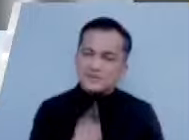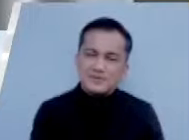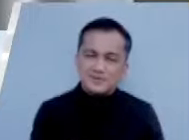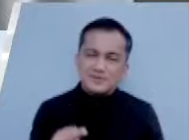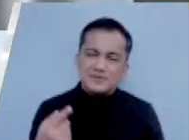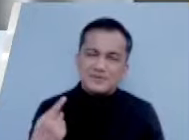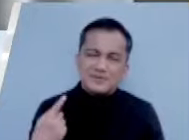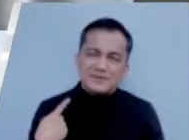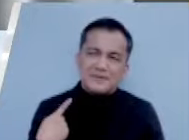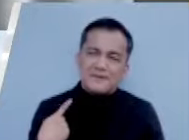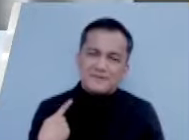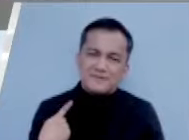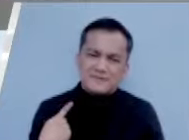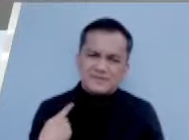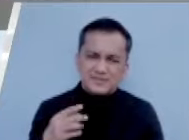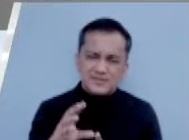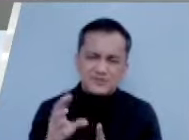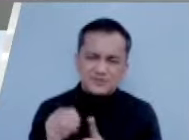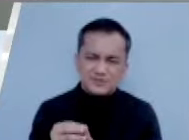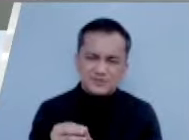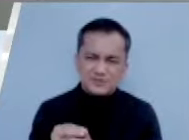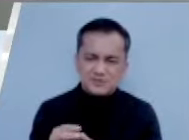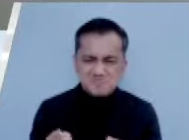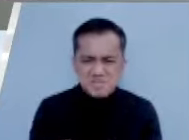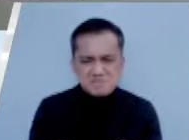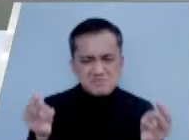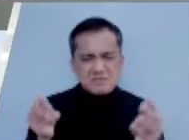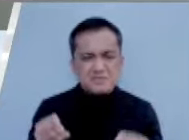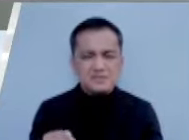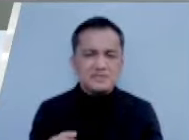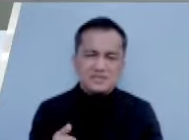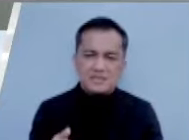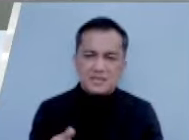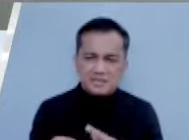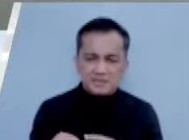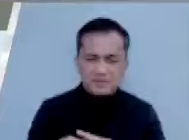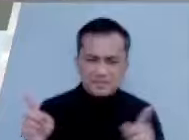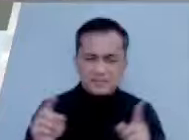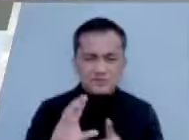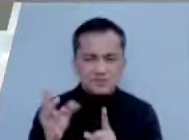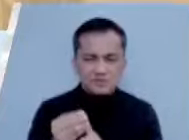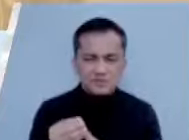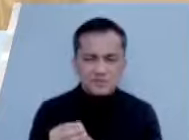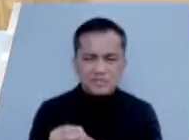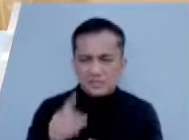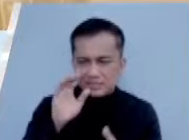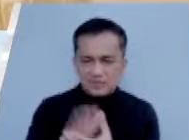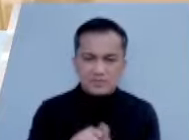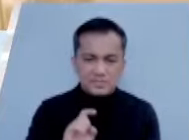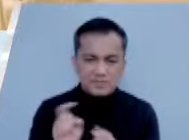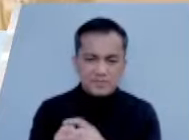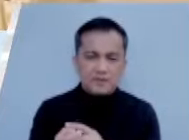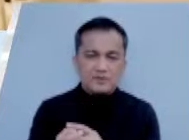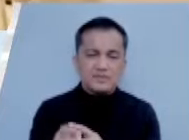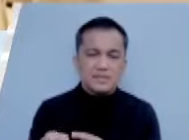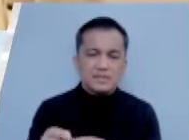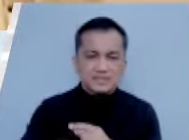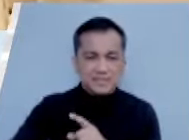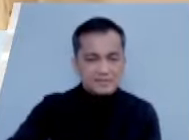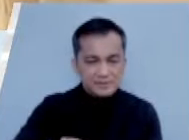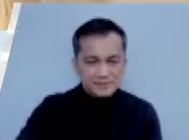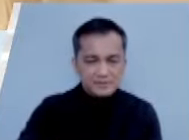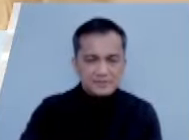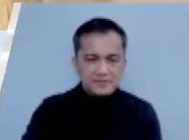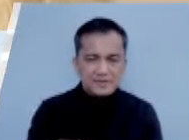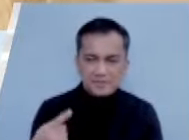May culture machismo talaga. Pero naniniwala siya na bago na ang panahon. Ika nga, may freedom